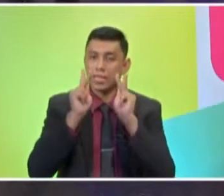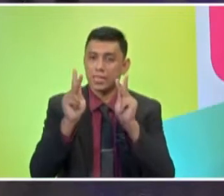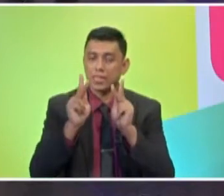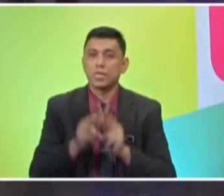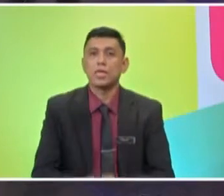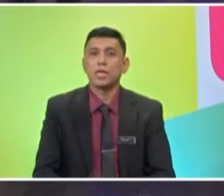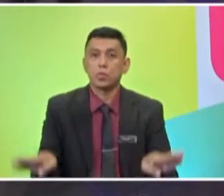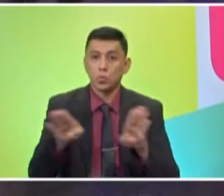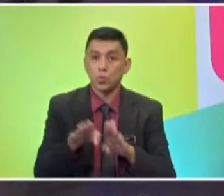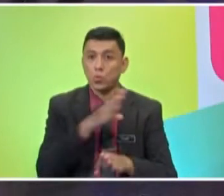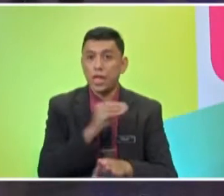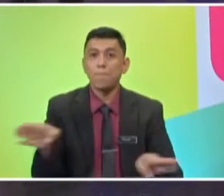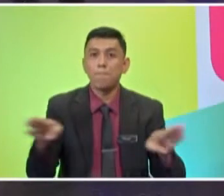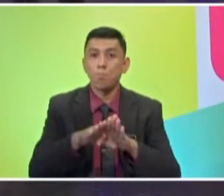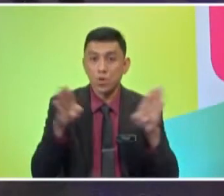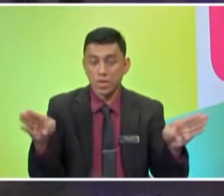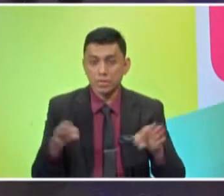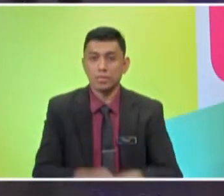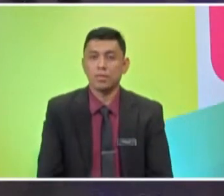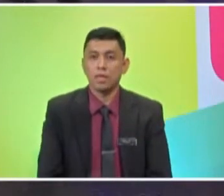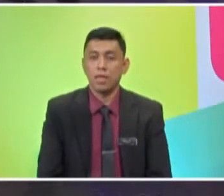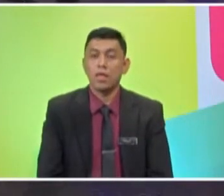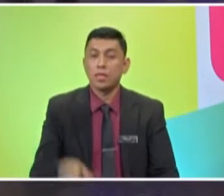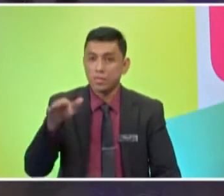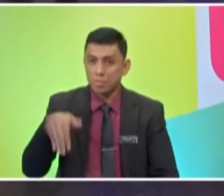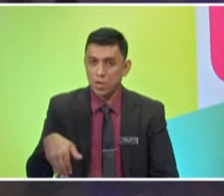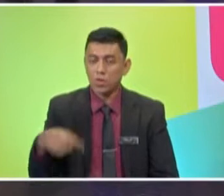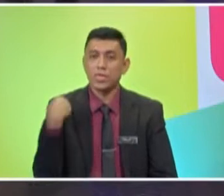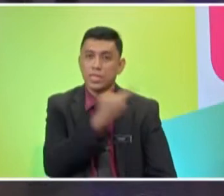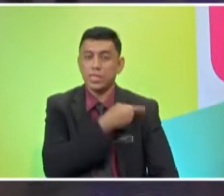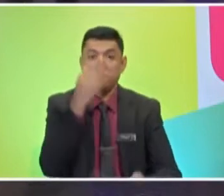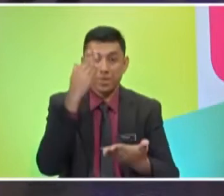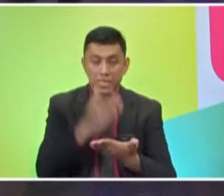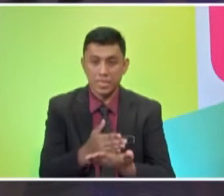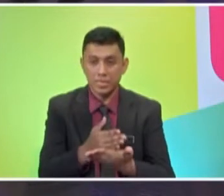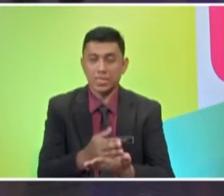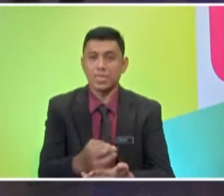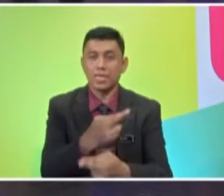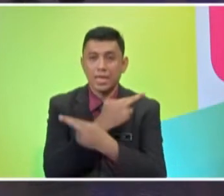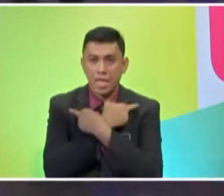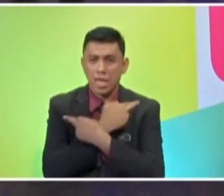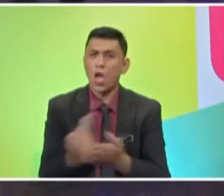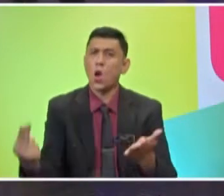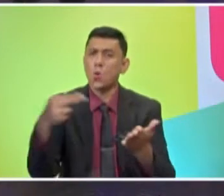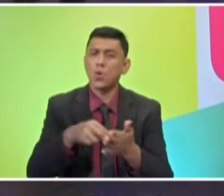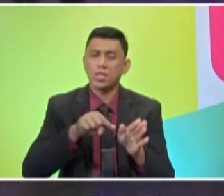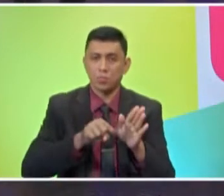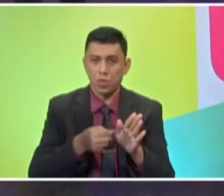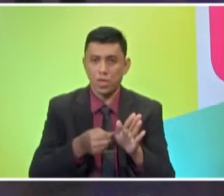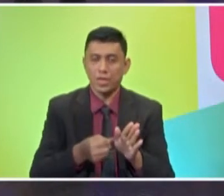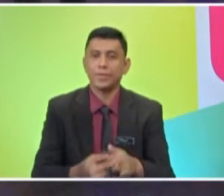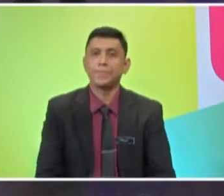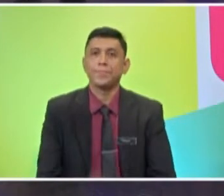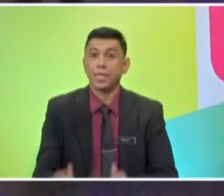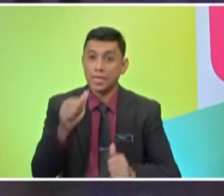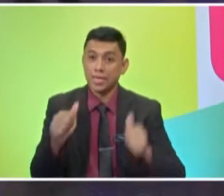terbuka. Sebelum kita berhenti rehat, apa kata Fizi ulang balik semula nama-nama kenderaan darat yang kita dah belajar.